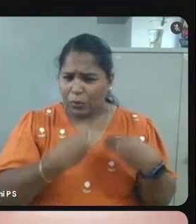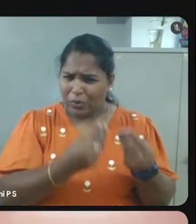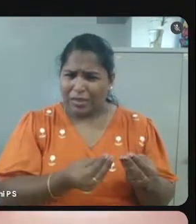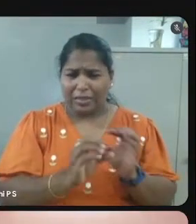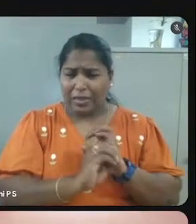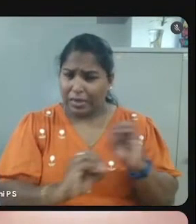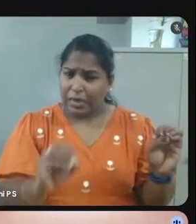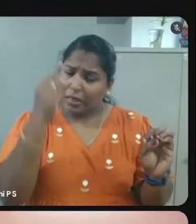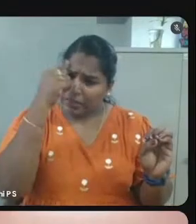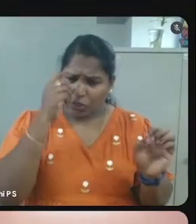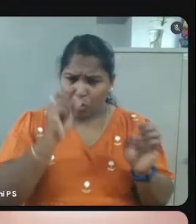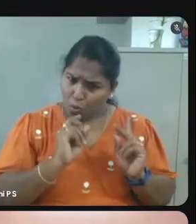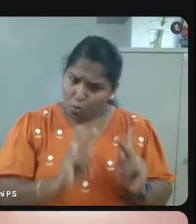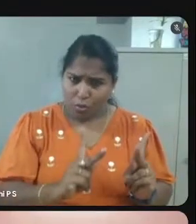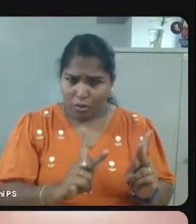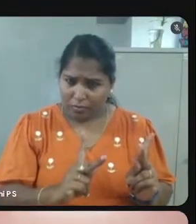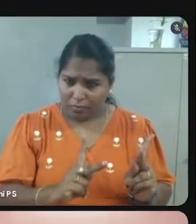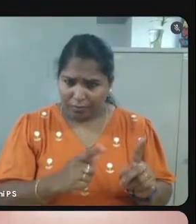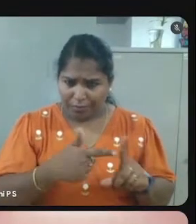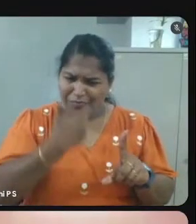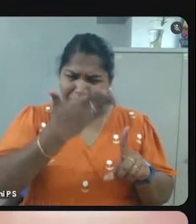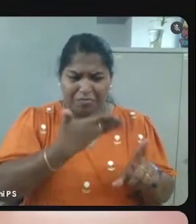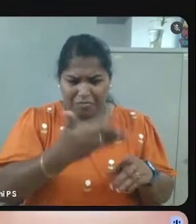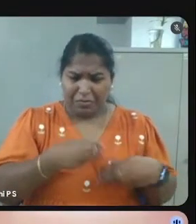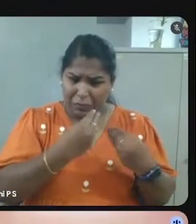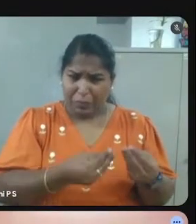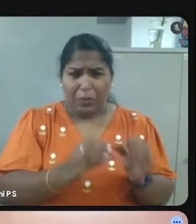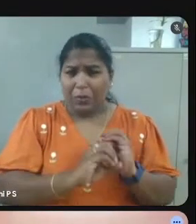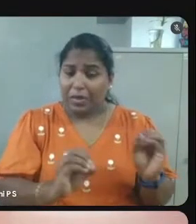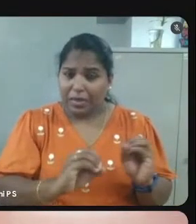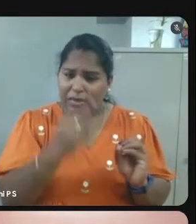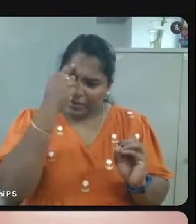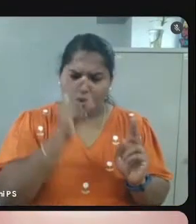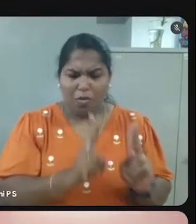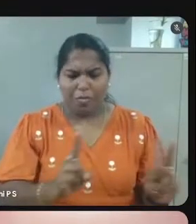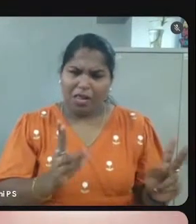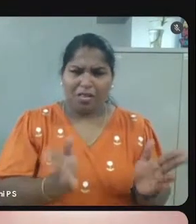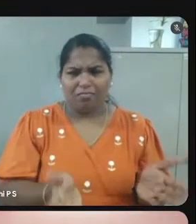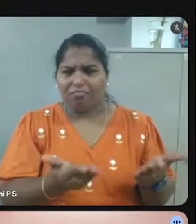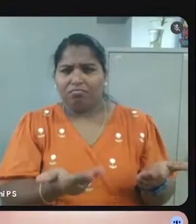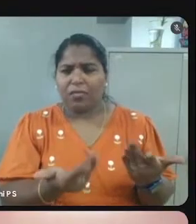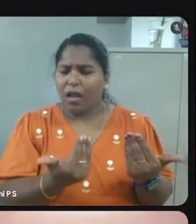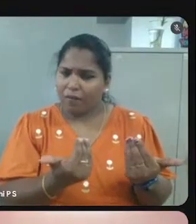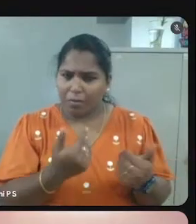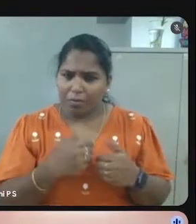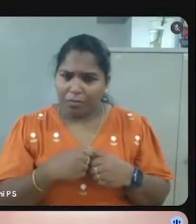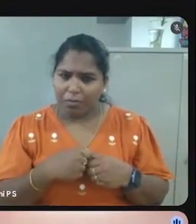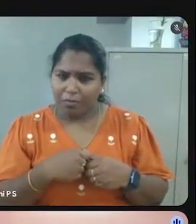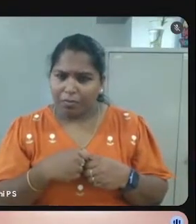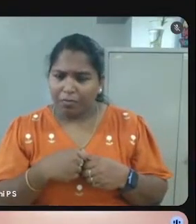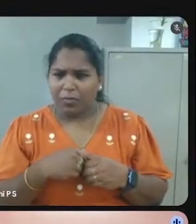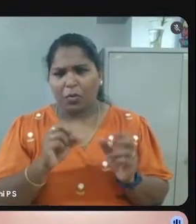സെക്ഷൽ ലൈഫ് അവർക്ക് ട്രെയിൻ ചെയ്ത് കൊടുക്കേണ്ട ആവശ്യമുണ്ടോ? അതോ നോർമലായിട്ട് വിട്ടാൽ അതുകൊണ്ട് എന്തെങ്കിലും കുഴപ്പമുണ്ടോ?